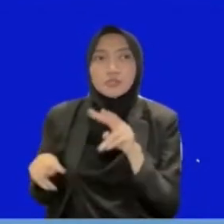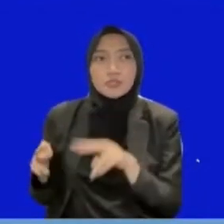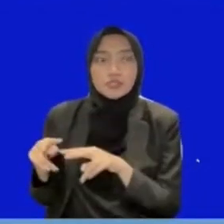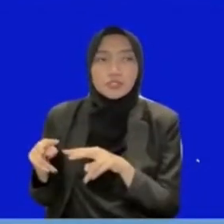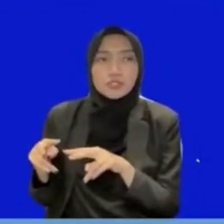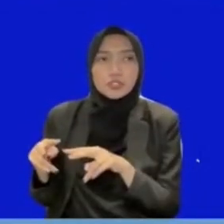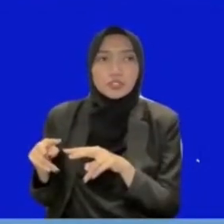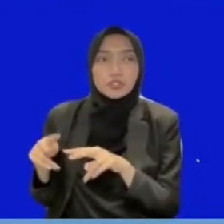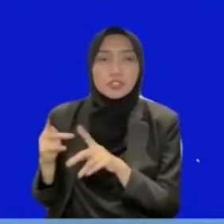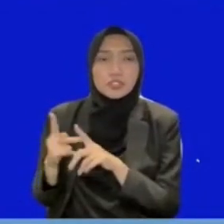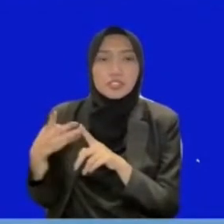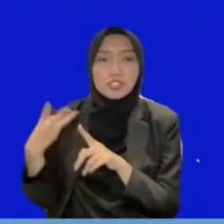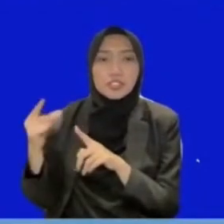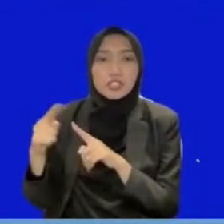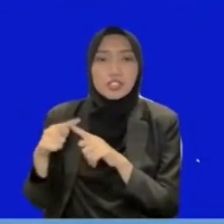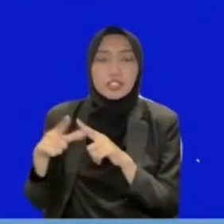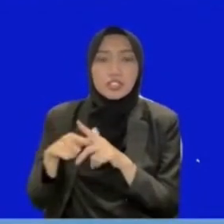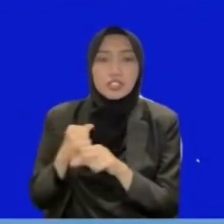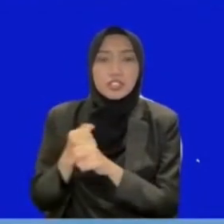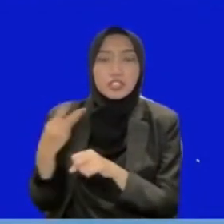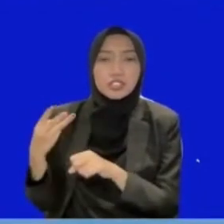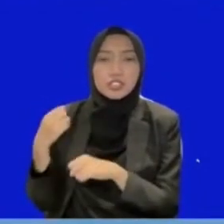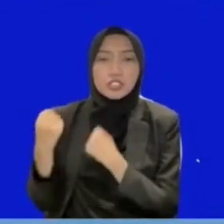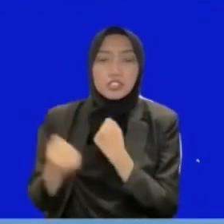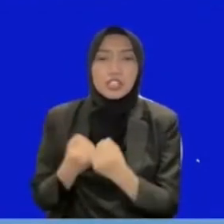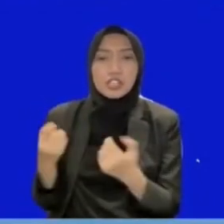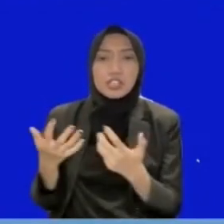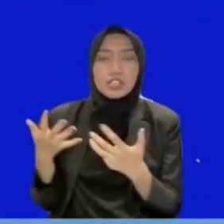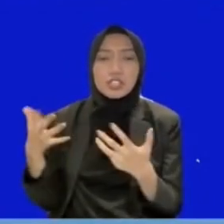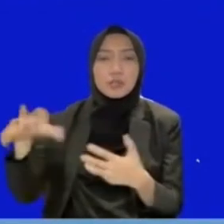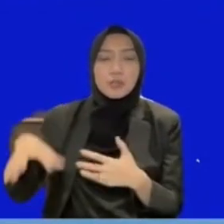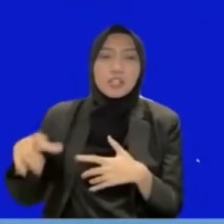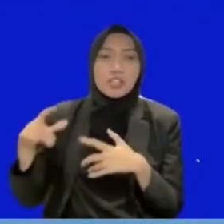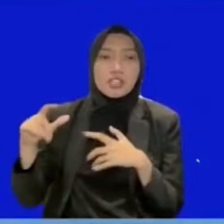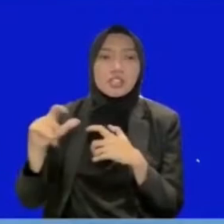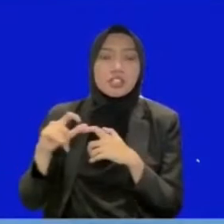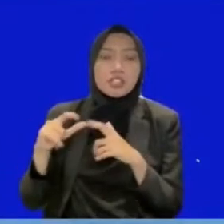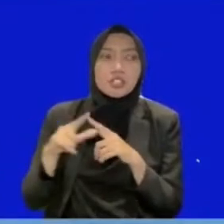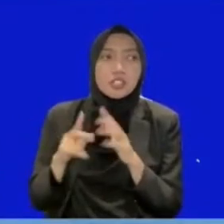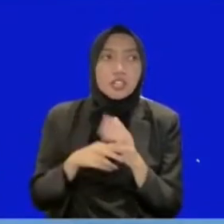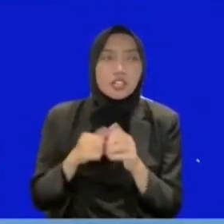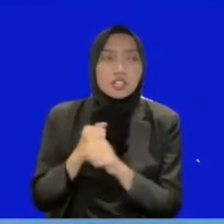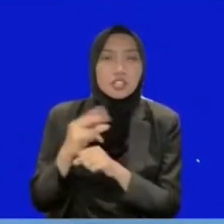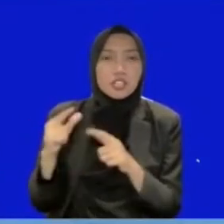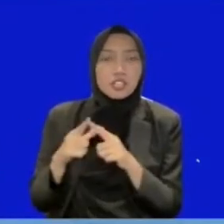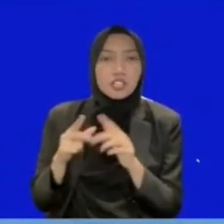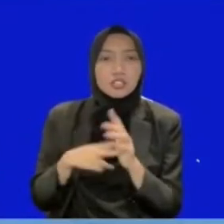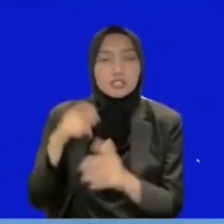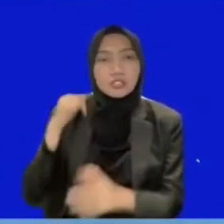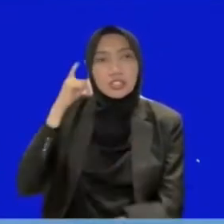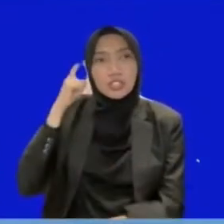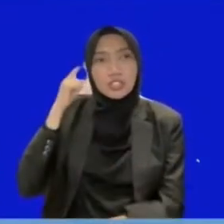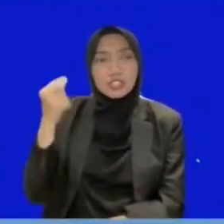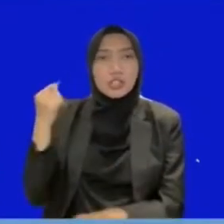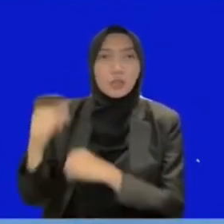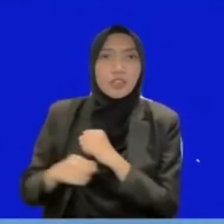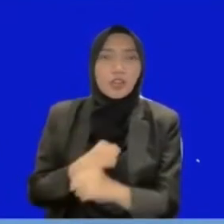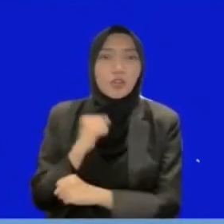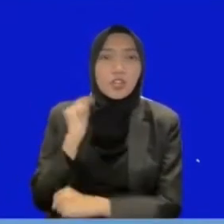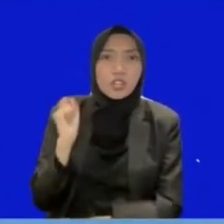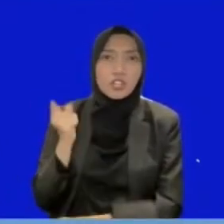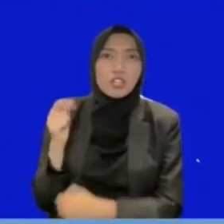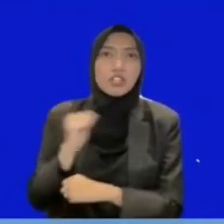ini sudah berkegiatan di Sangiran selama ya mungkin setiap tahun ya,